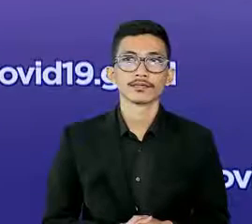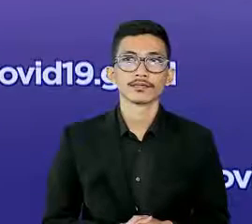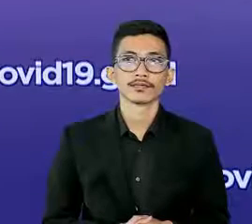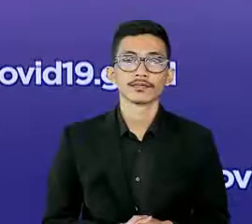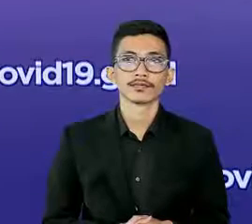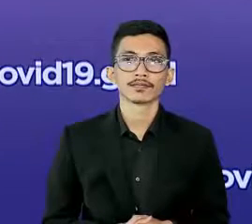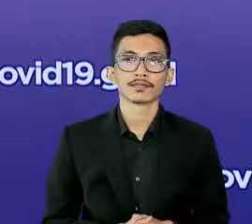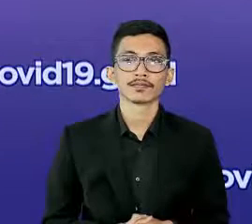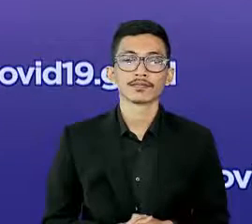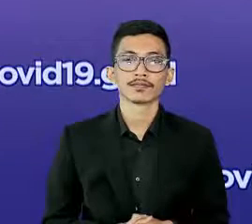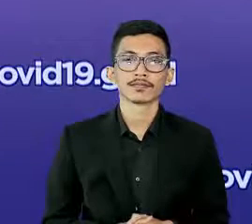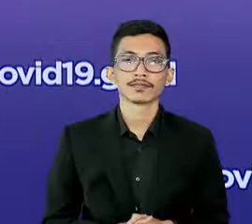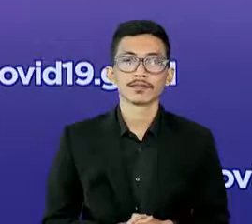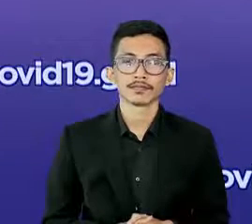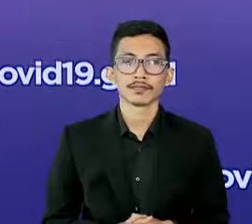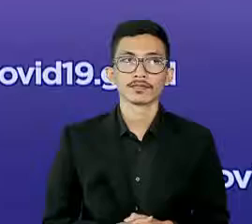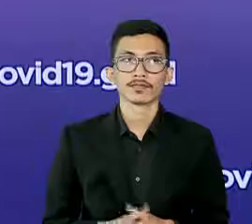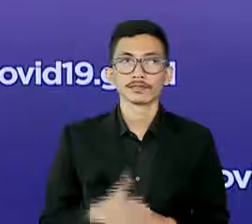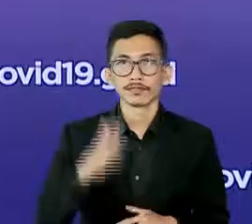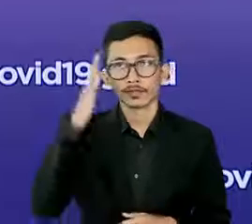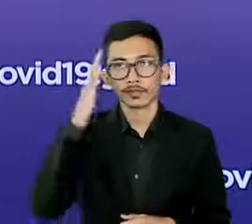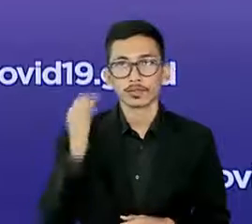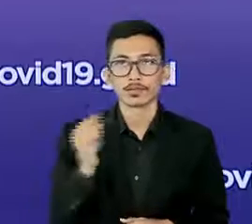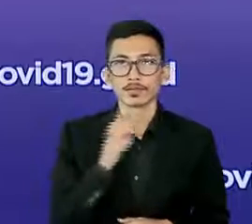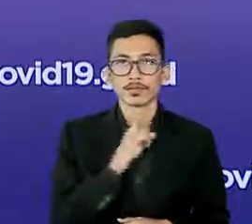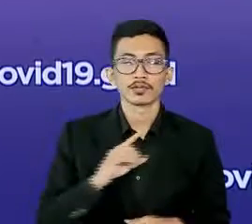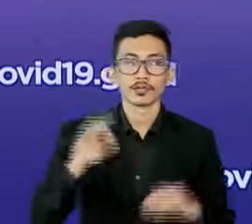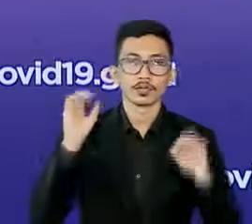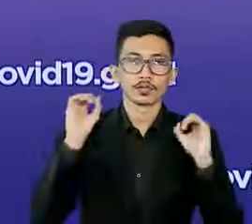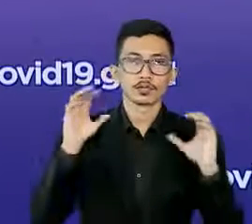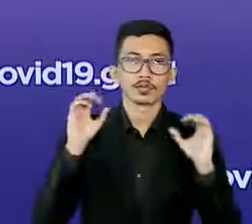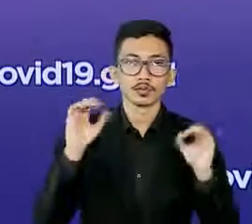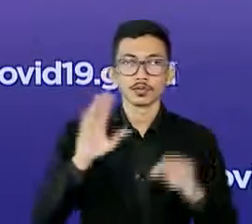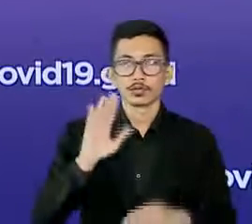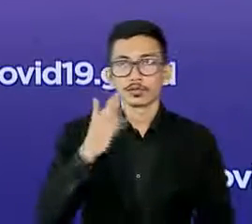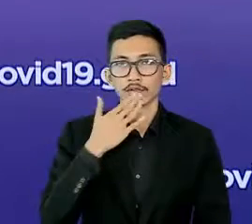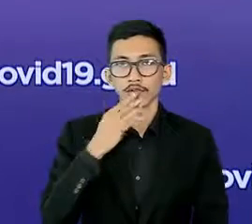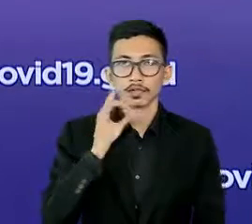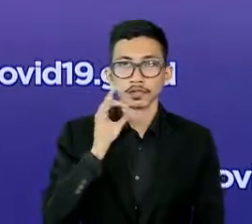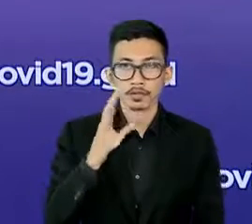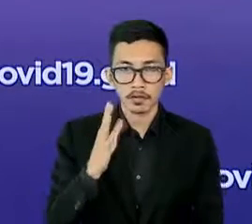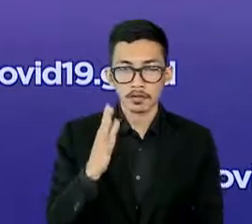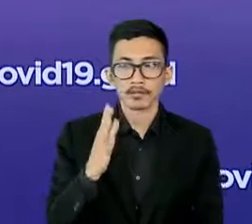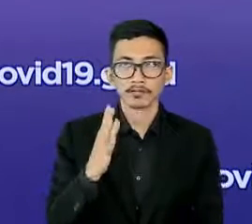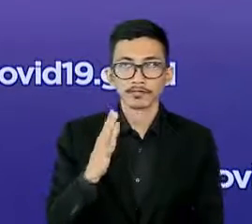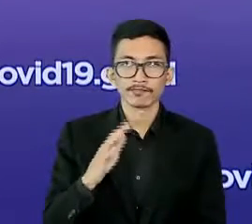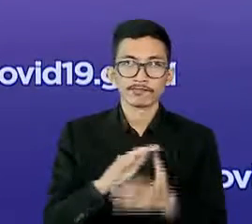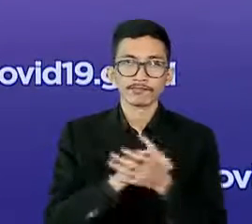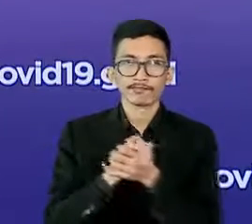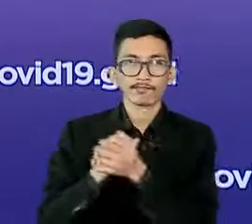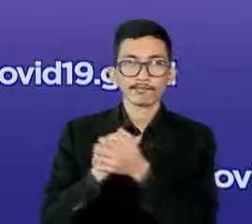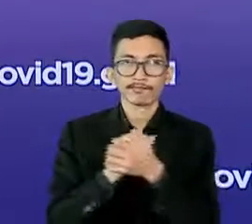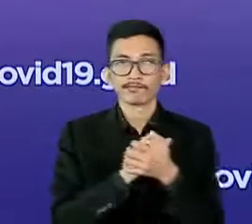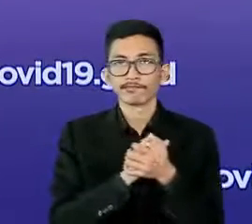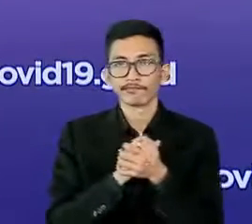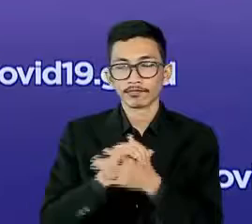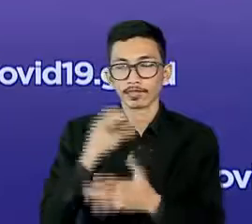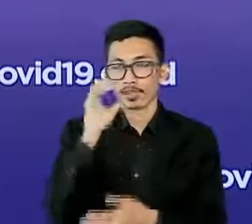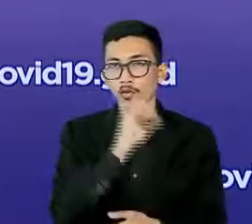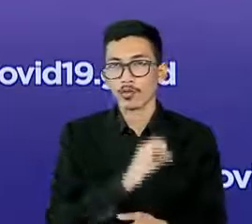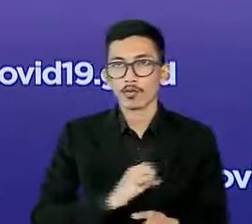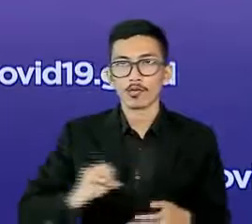Hai assalamualaikum warahmatullah wabarakatuh Selamat siang salam sejahtera bagi kita semuanya Shalom Om